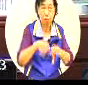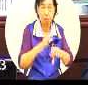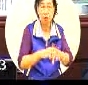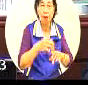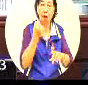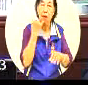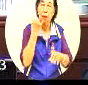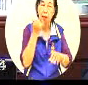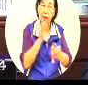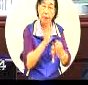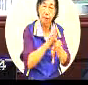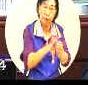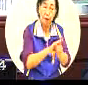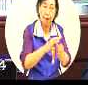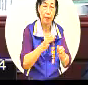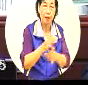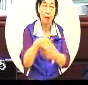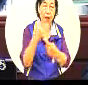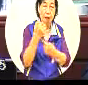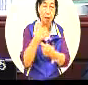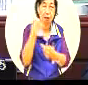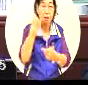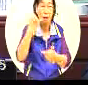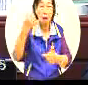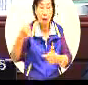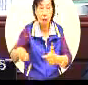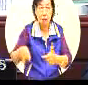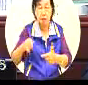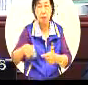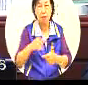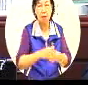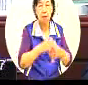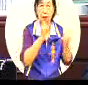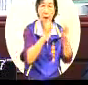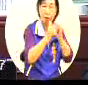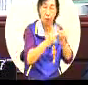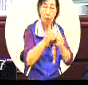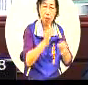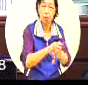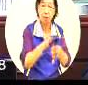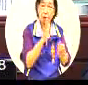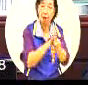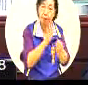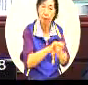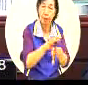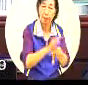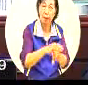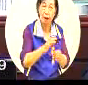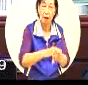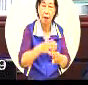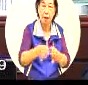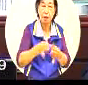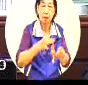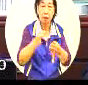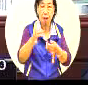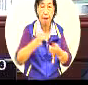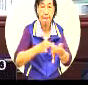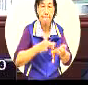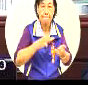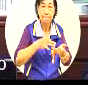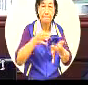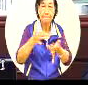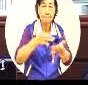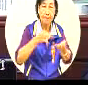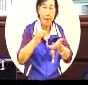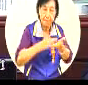是合理。那我想我们高雄市政府愿意跟国有财产局在这个部分来进行协商。我大概对于